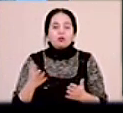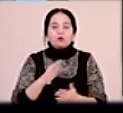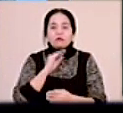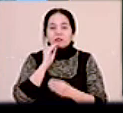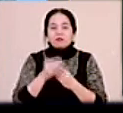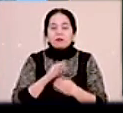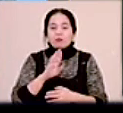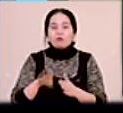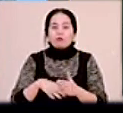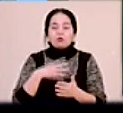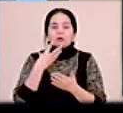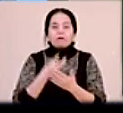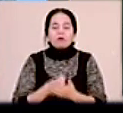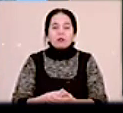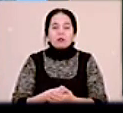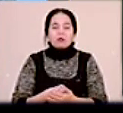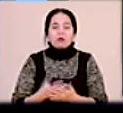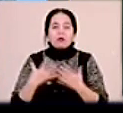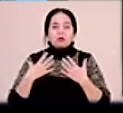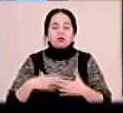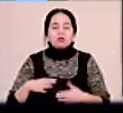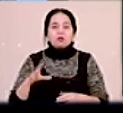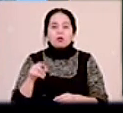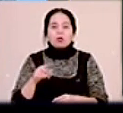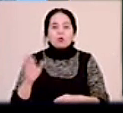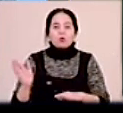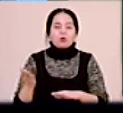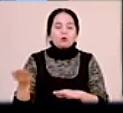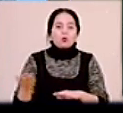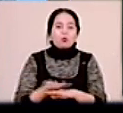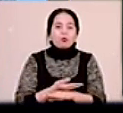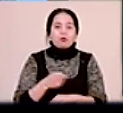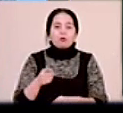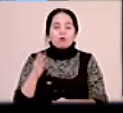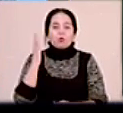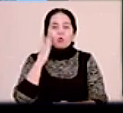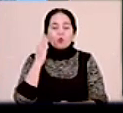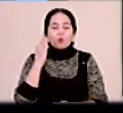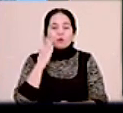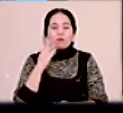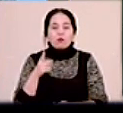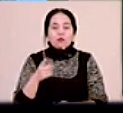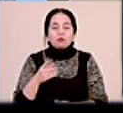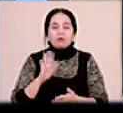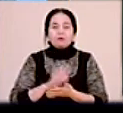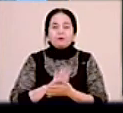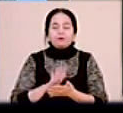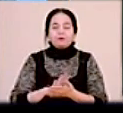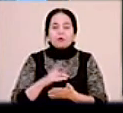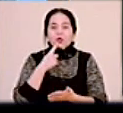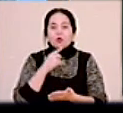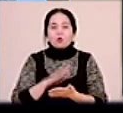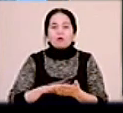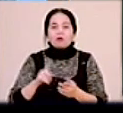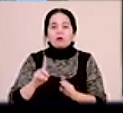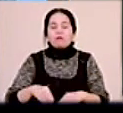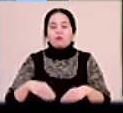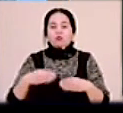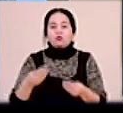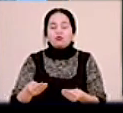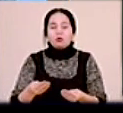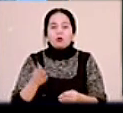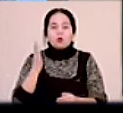своей одеждой, и отрубила ему голову. Обрызганная кровью, она вручила голову своему